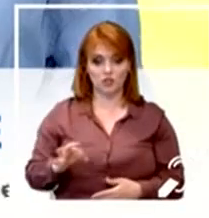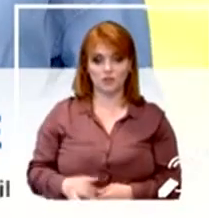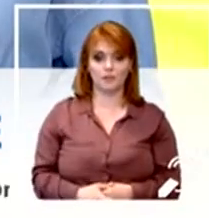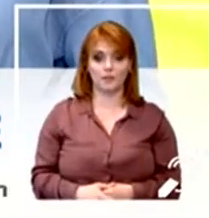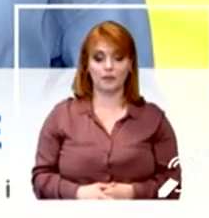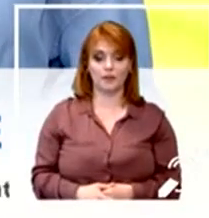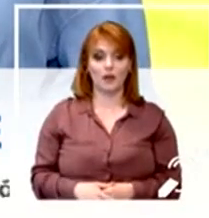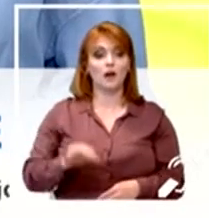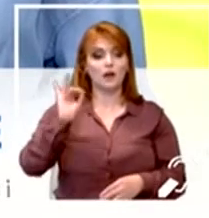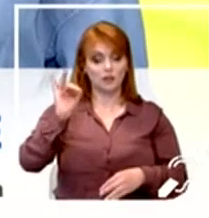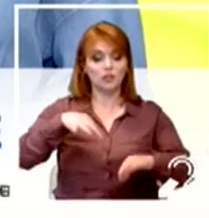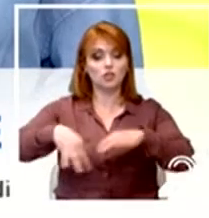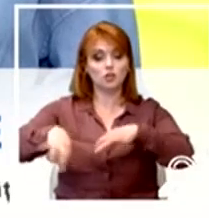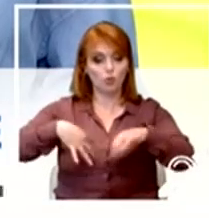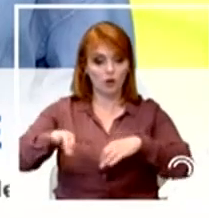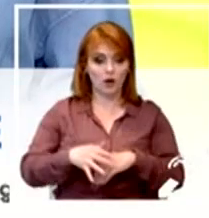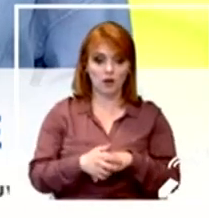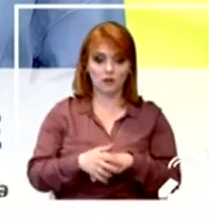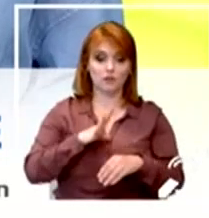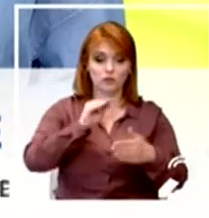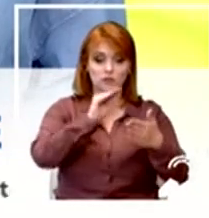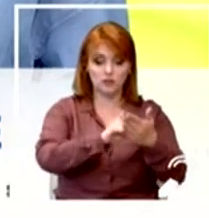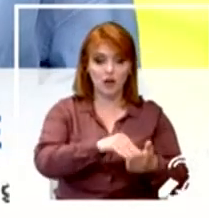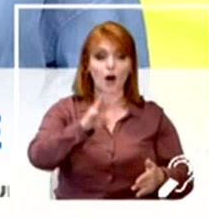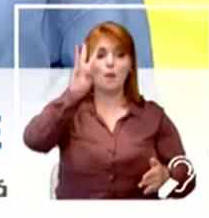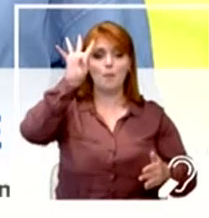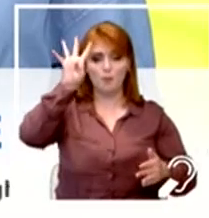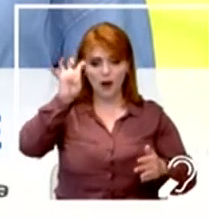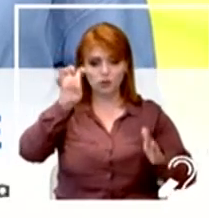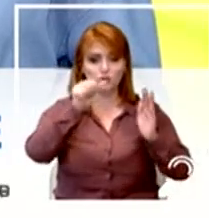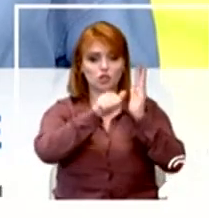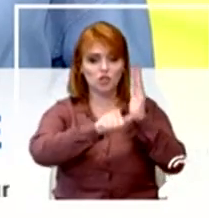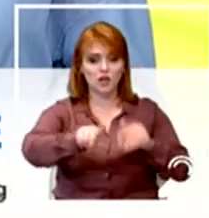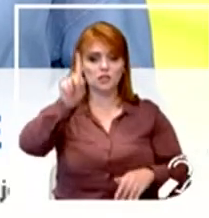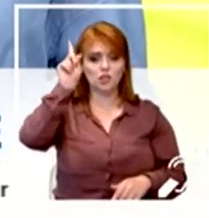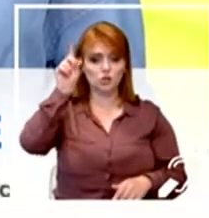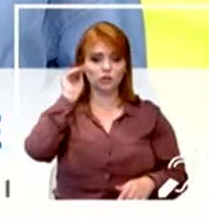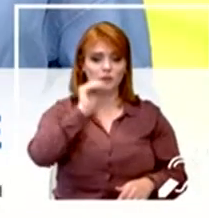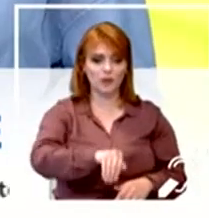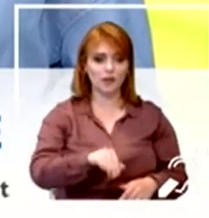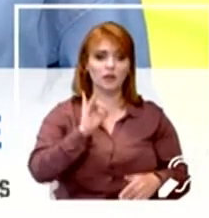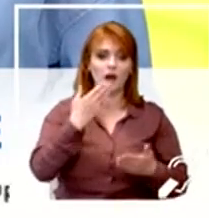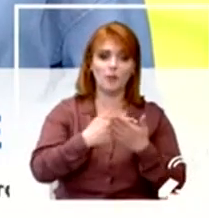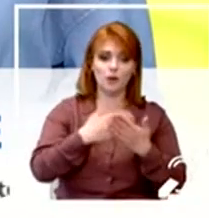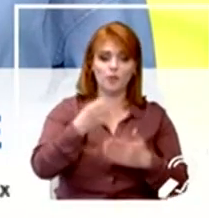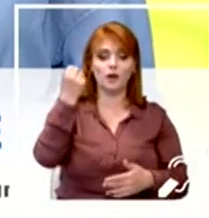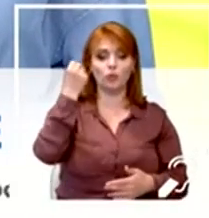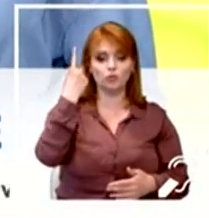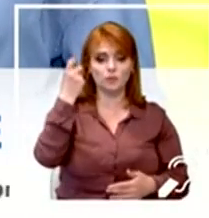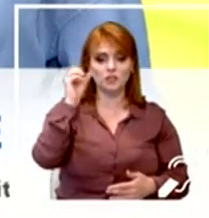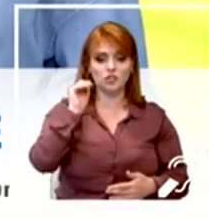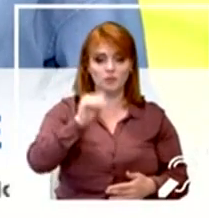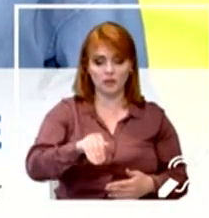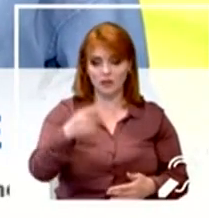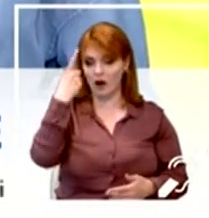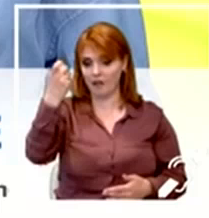În circulația rutieră s-au dat peste 460.000 de amenzi și aproape 11.000 de avertismente.